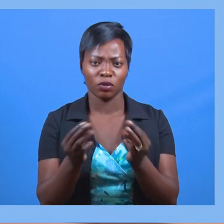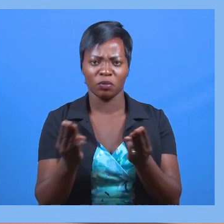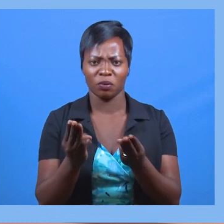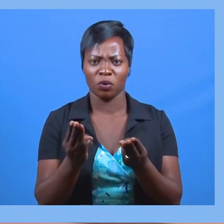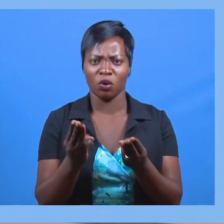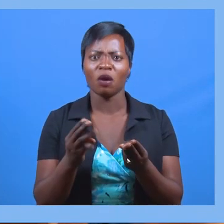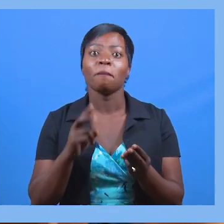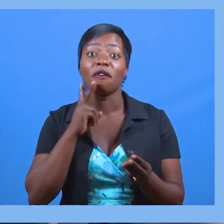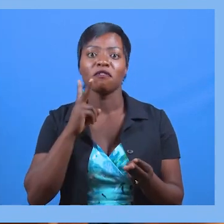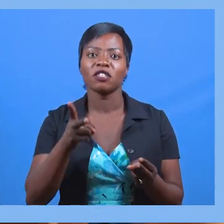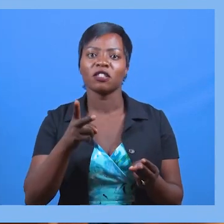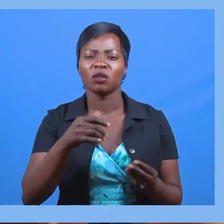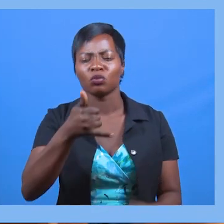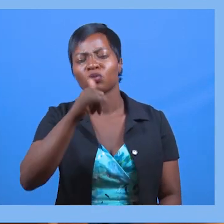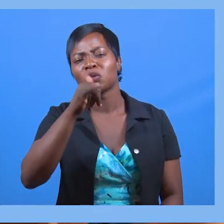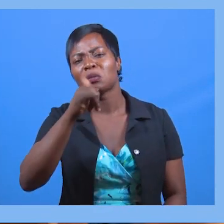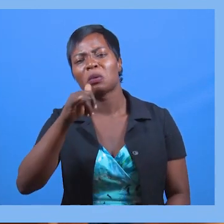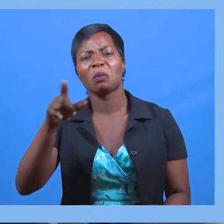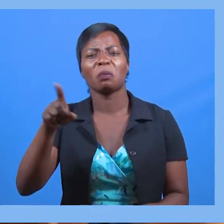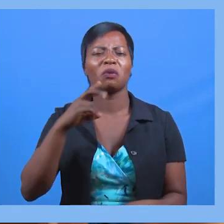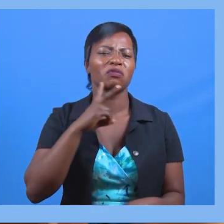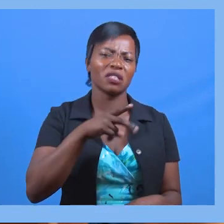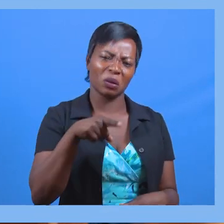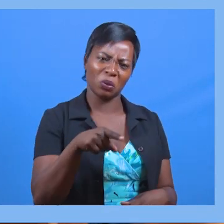vakabata zvibhodhoro zvehwahwa zvinodhaka,